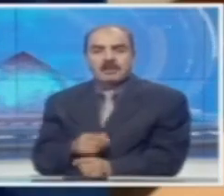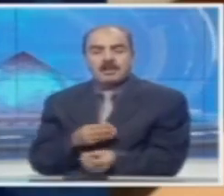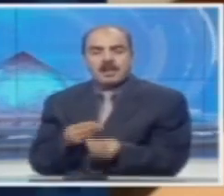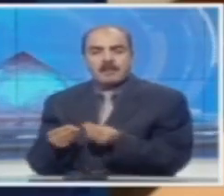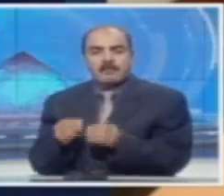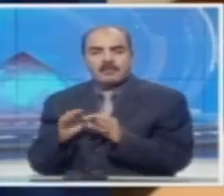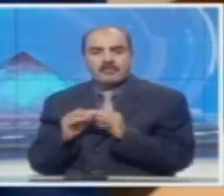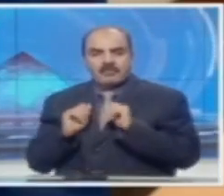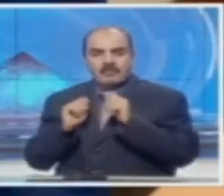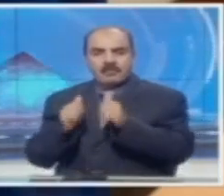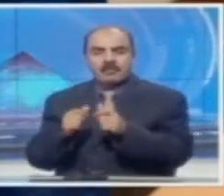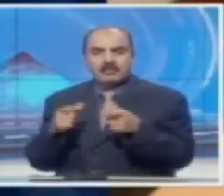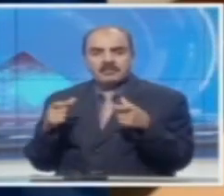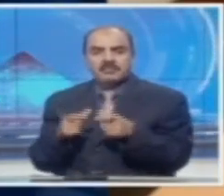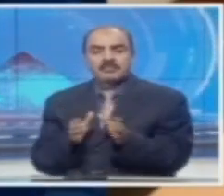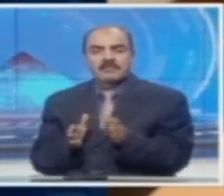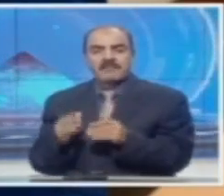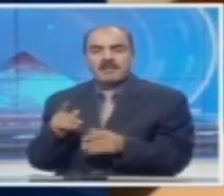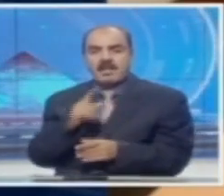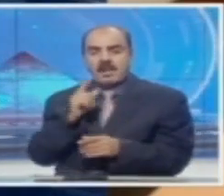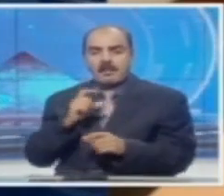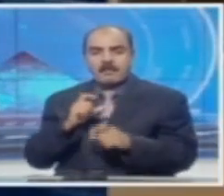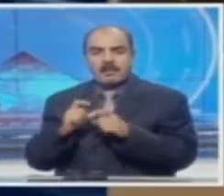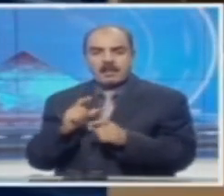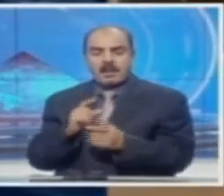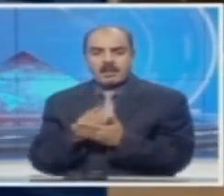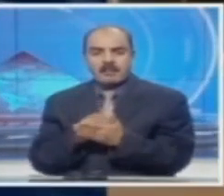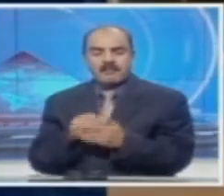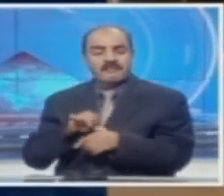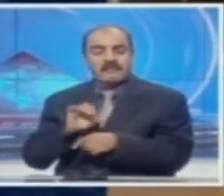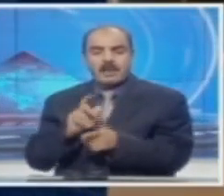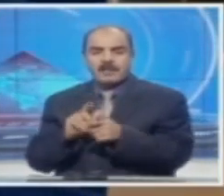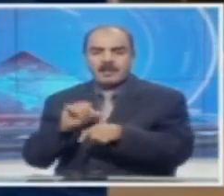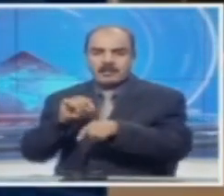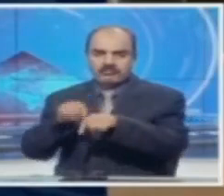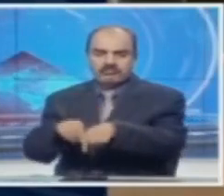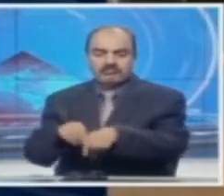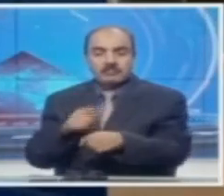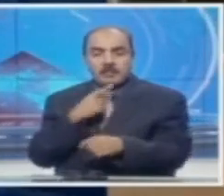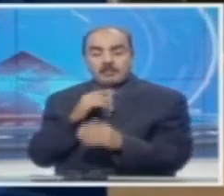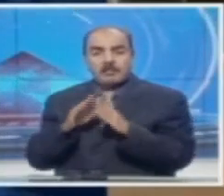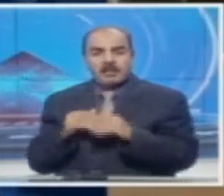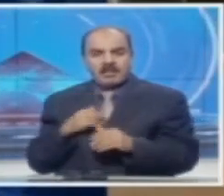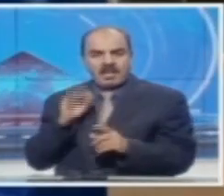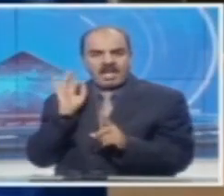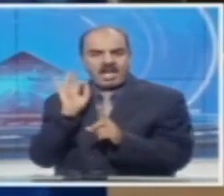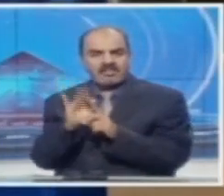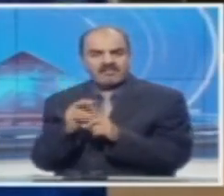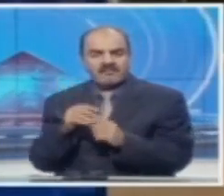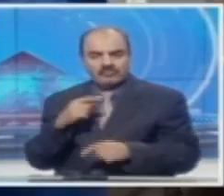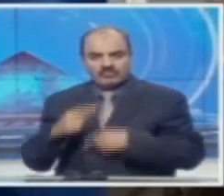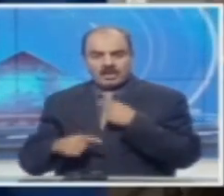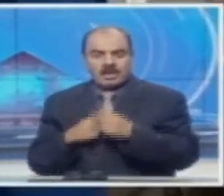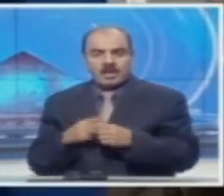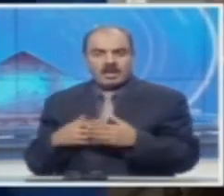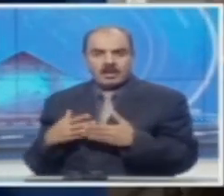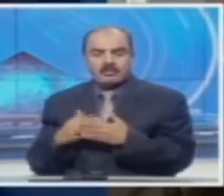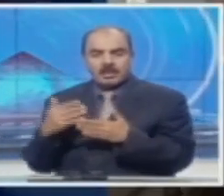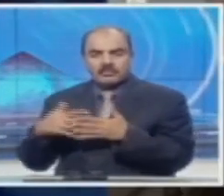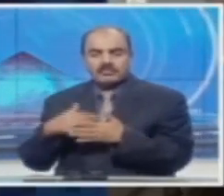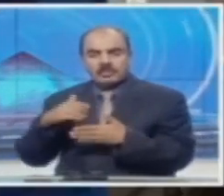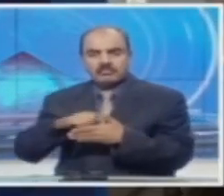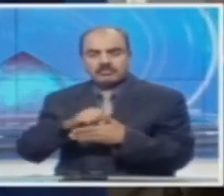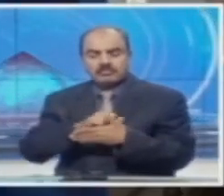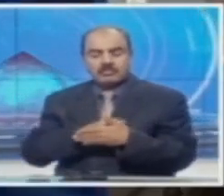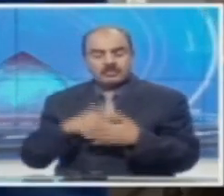هامش مشاركة في اجتماعات صندوق النقد والبنك الدوليين بواشنطن، أوضح أن الدولة المصرية تستهدف مزيدا من الاستثمارات